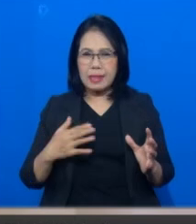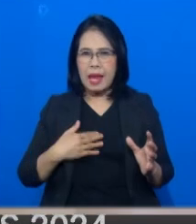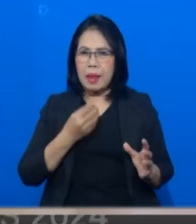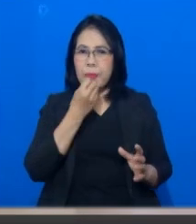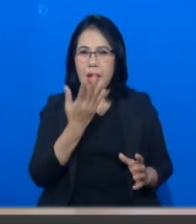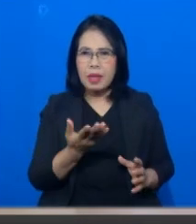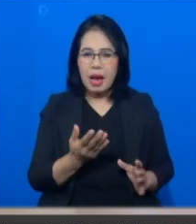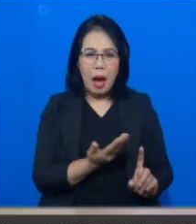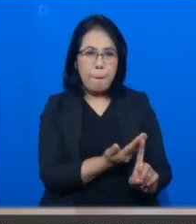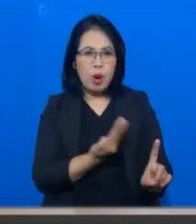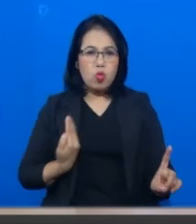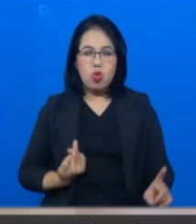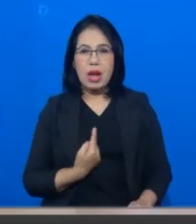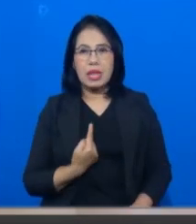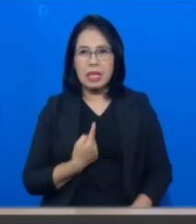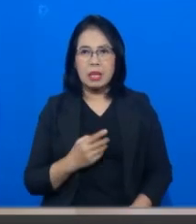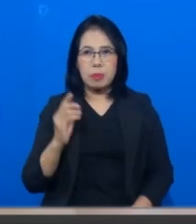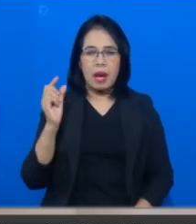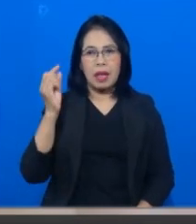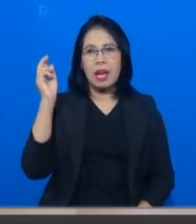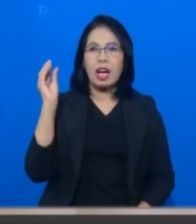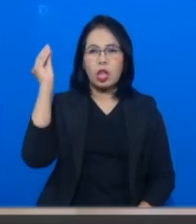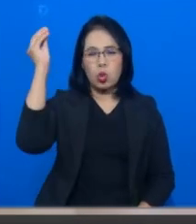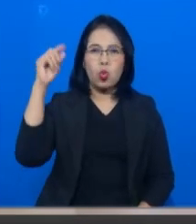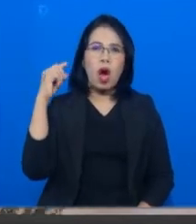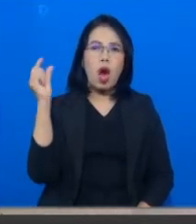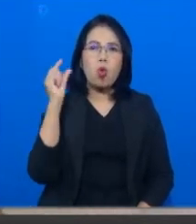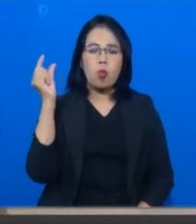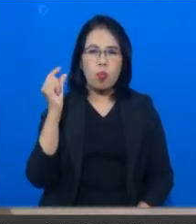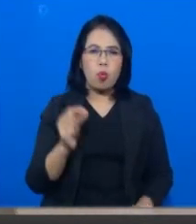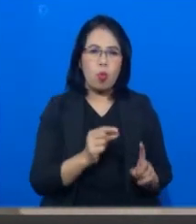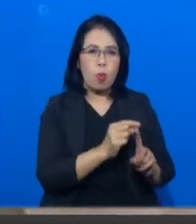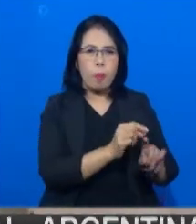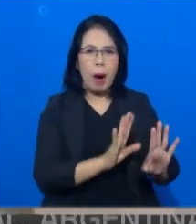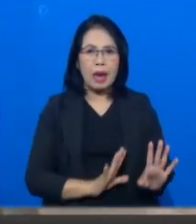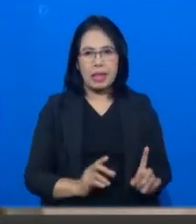menyatakan pengunduran diri sebagai Ketua Umum DPP Partai Golkar.